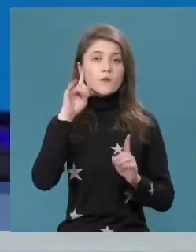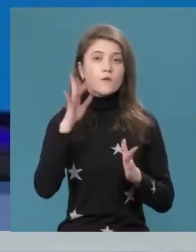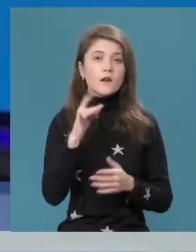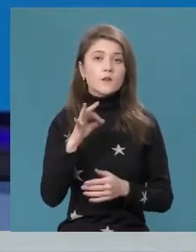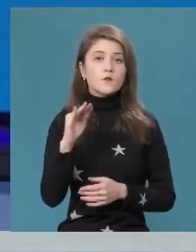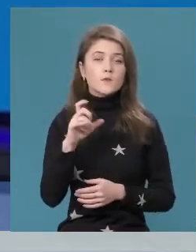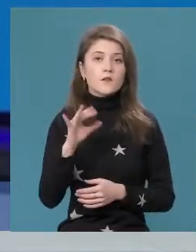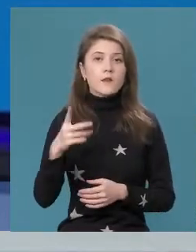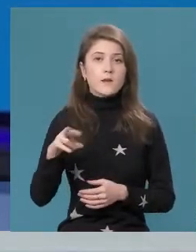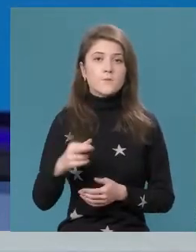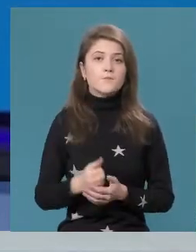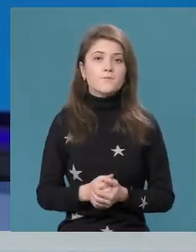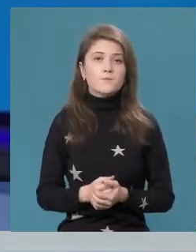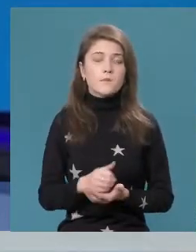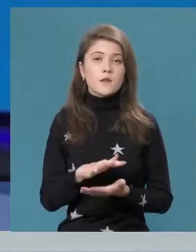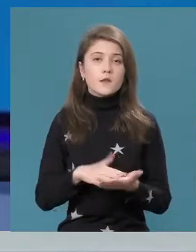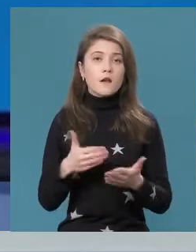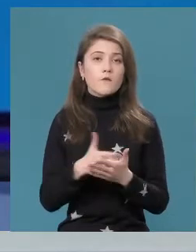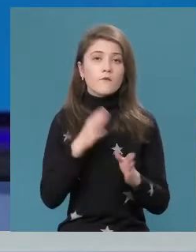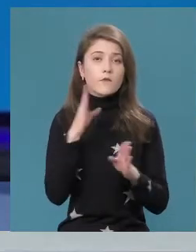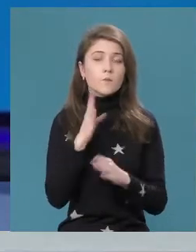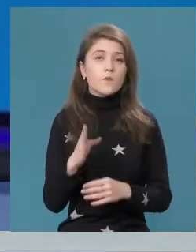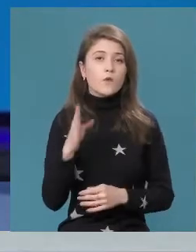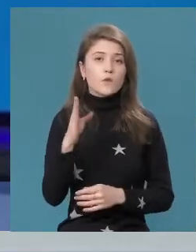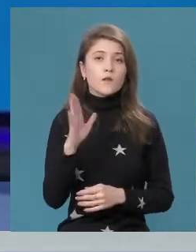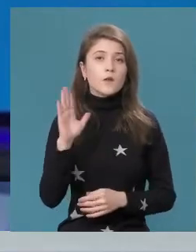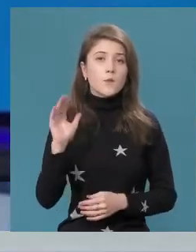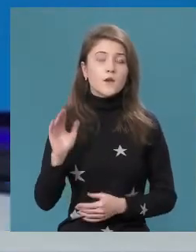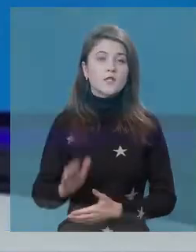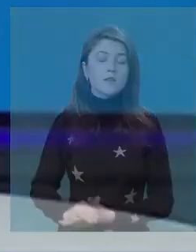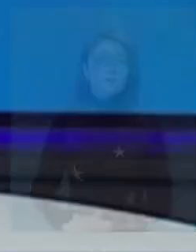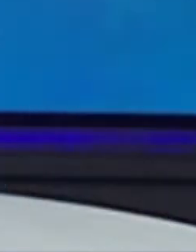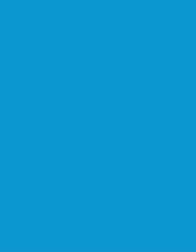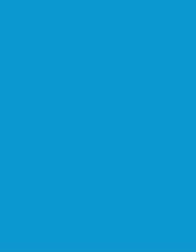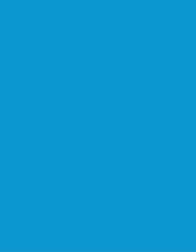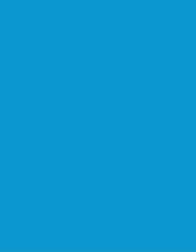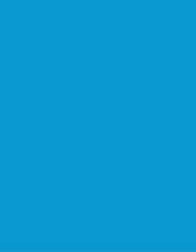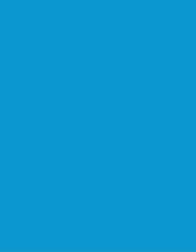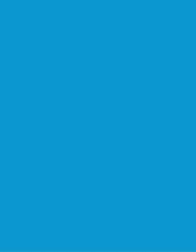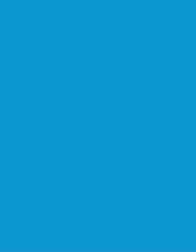радіо «Житомирська хвиля». Далі інформація від синоптиків. До побачення.